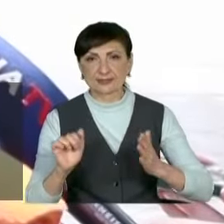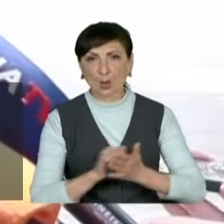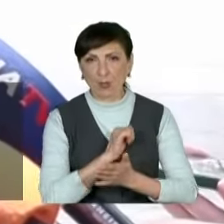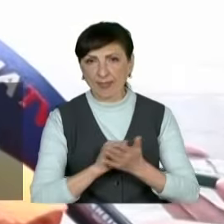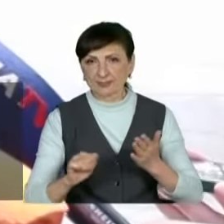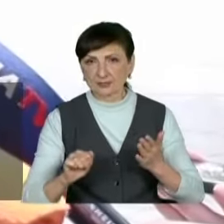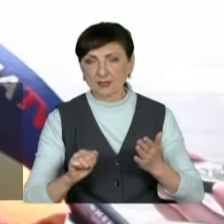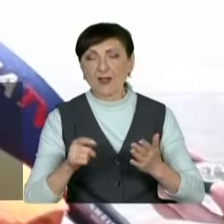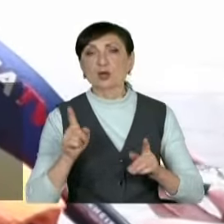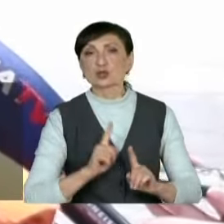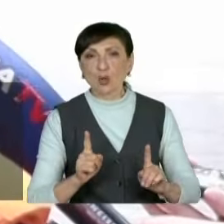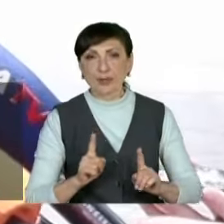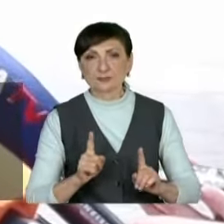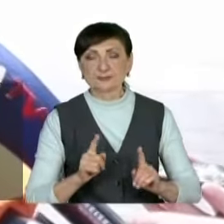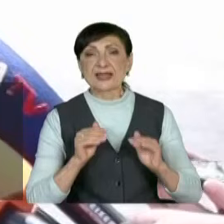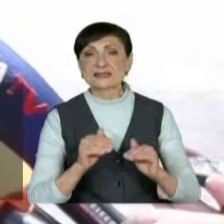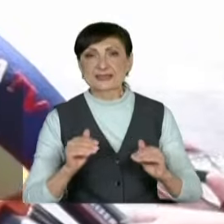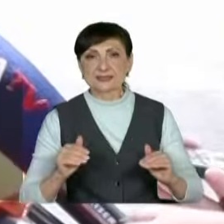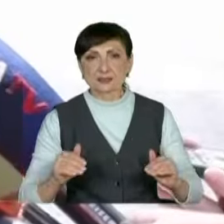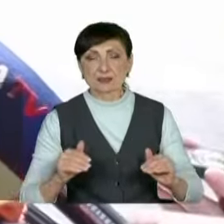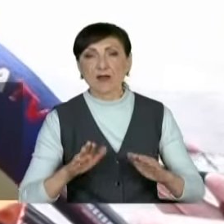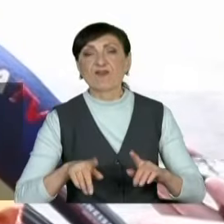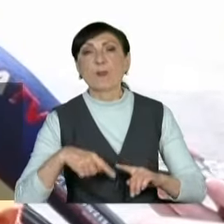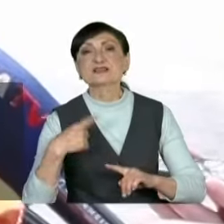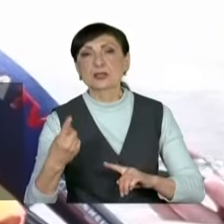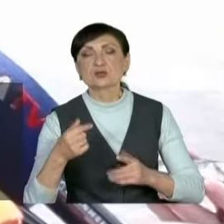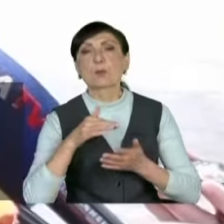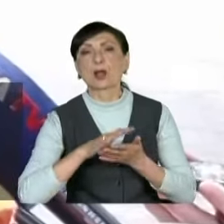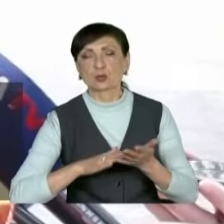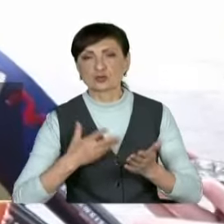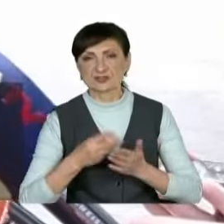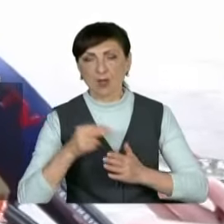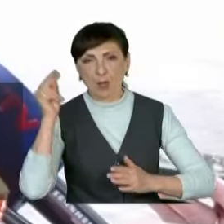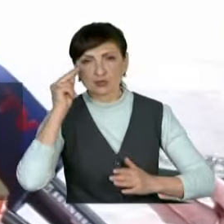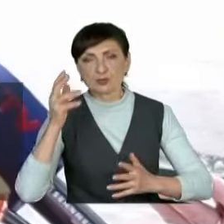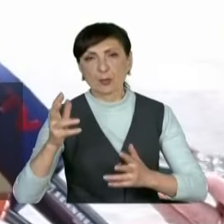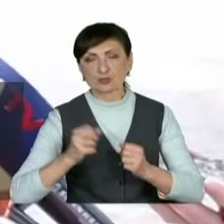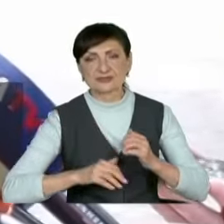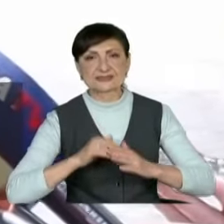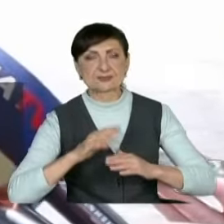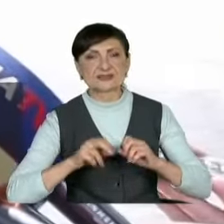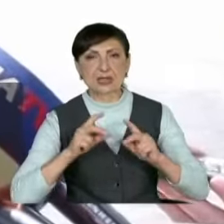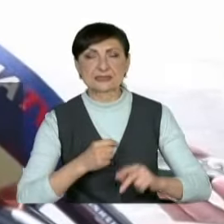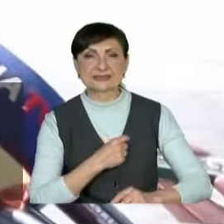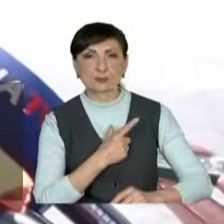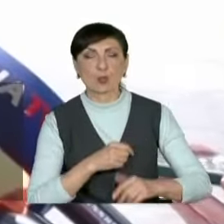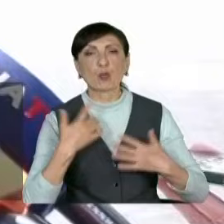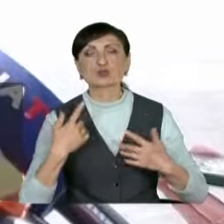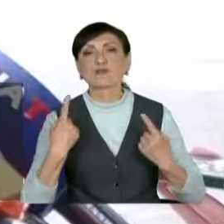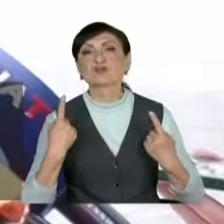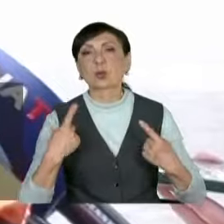документов для того, чтобы дети в последующем могли продолжить свое обучение и получить свою специальность и дипломы уже в